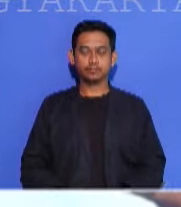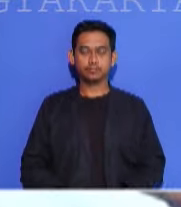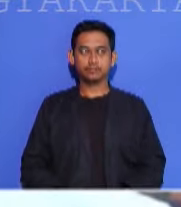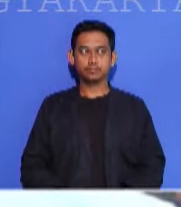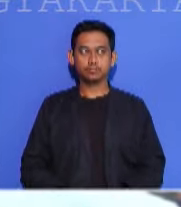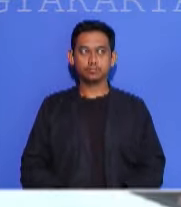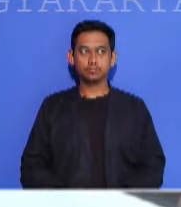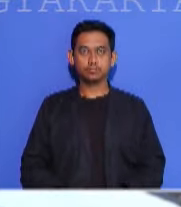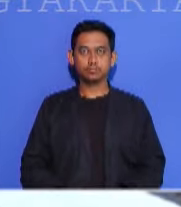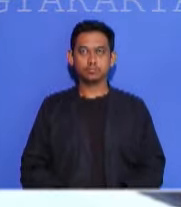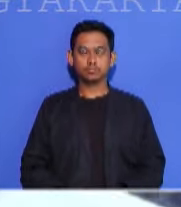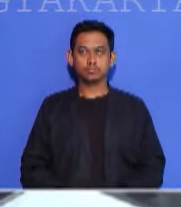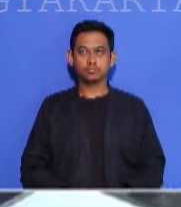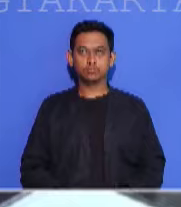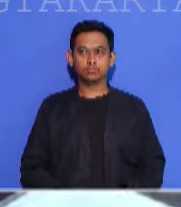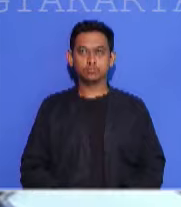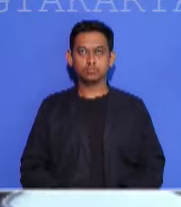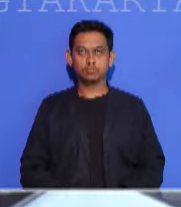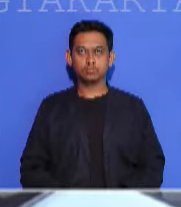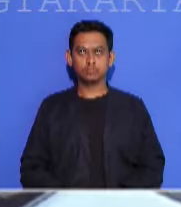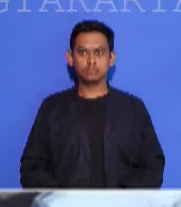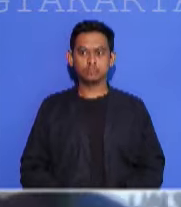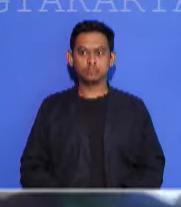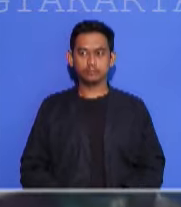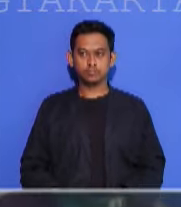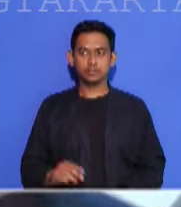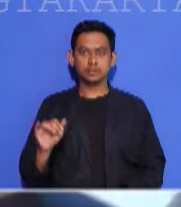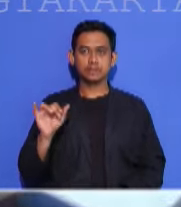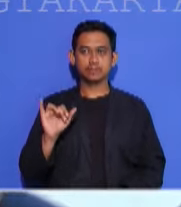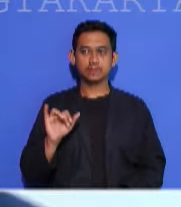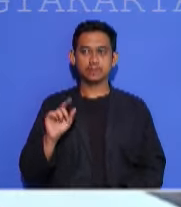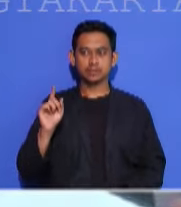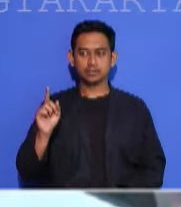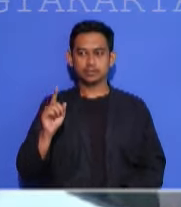Hamengkubuwono X seperti menjadi tradisi